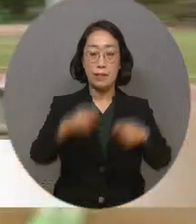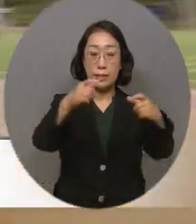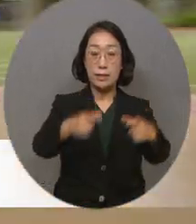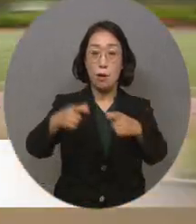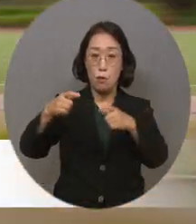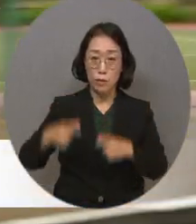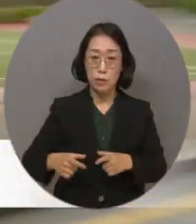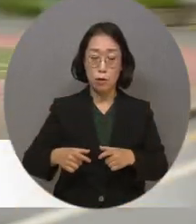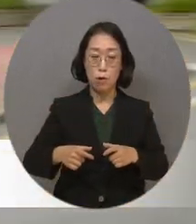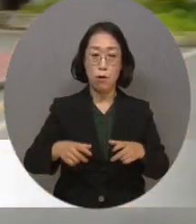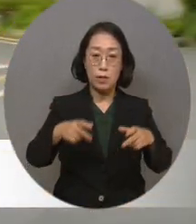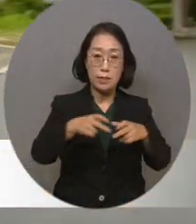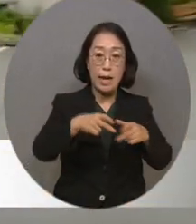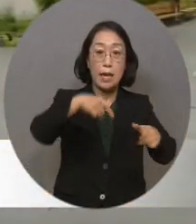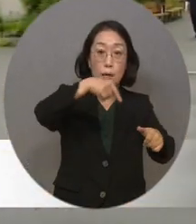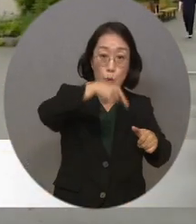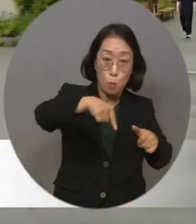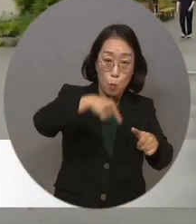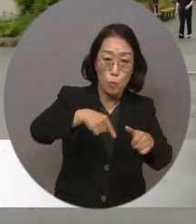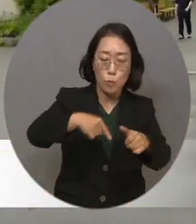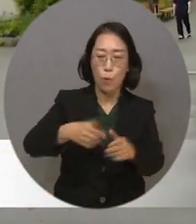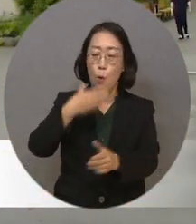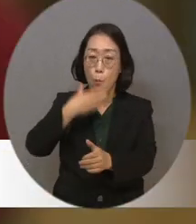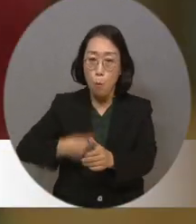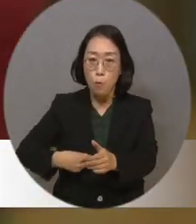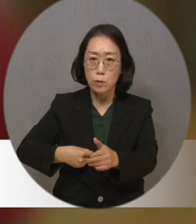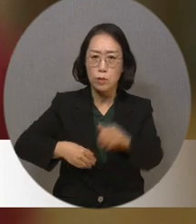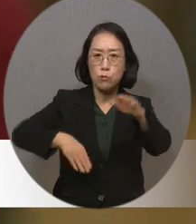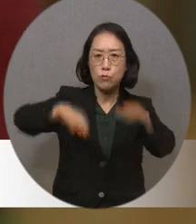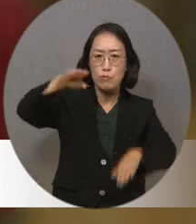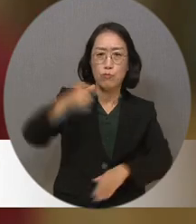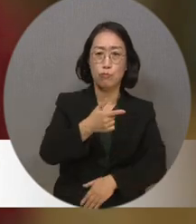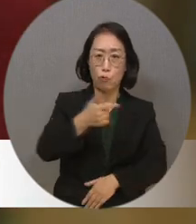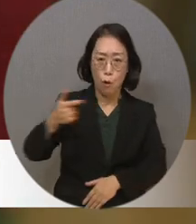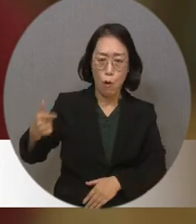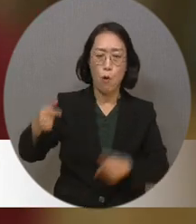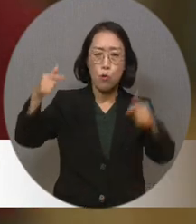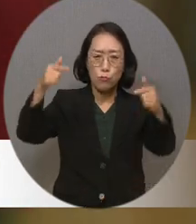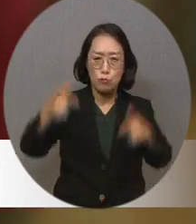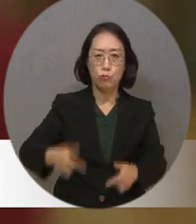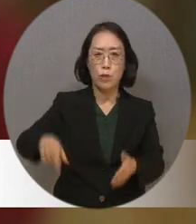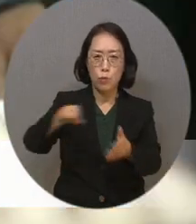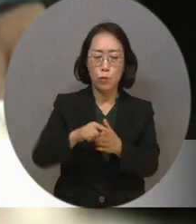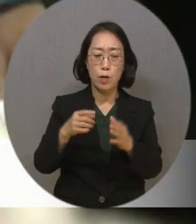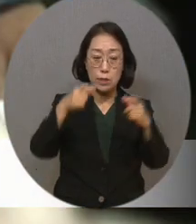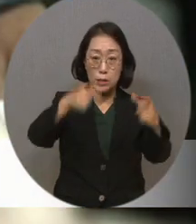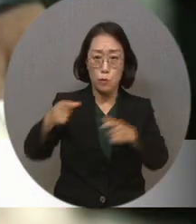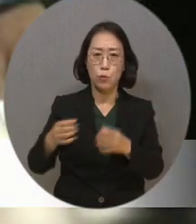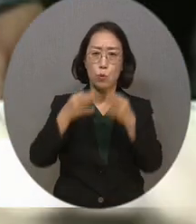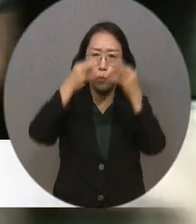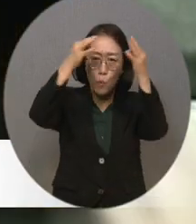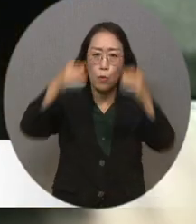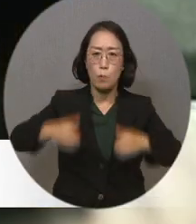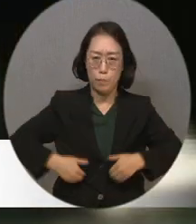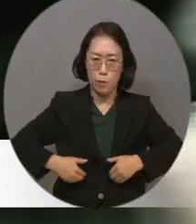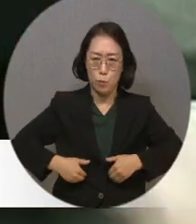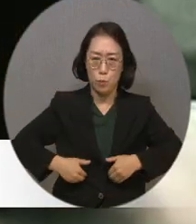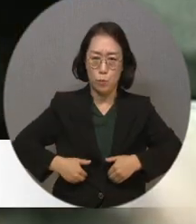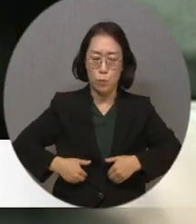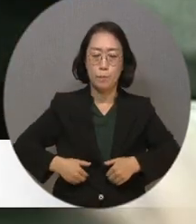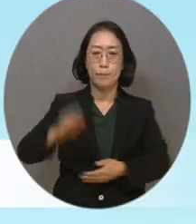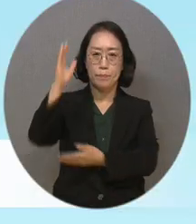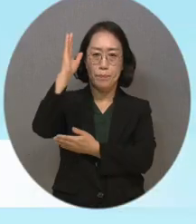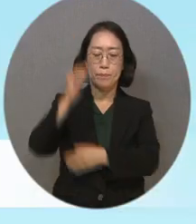지역별 장애인 교육, 복지 수준의 격차가 커지면서 격차 해소를 위한 지자체의 노력이 절실하다는 목소리가